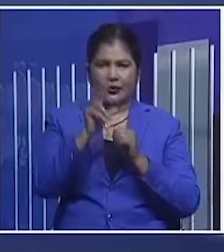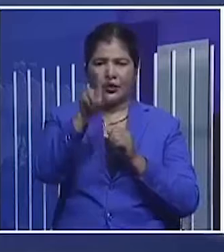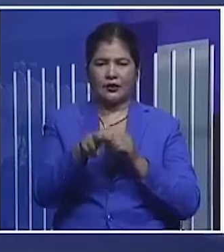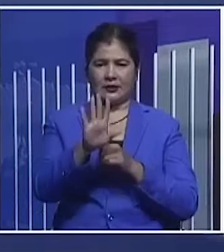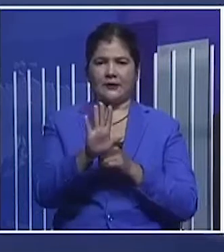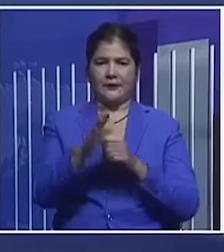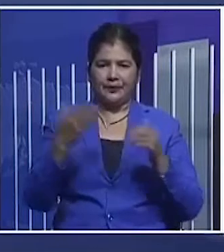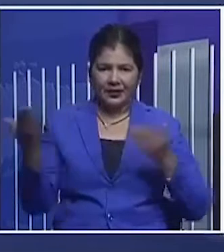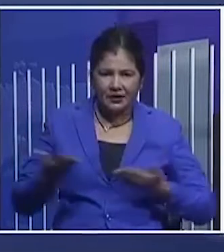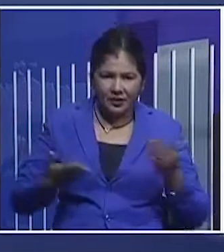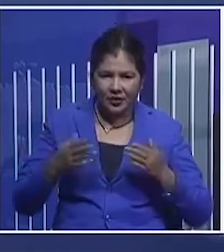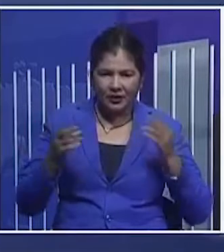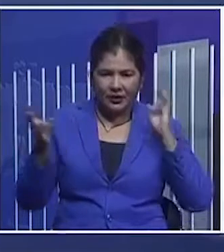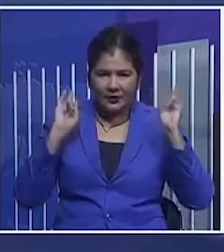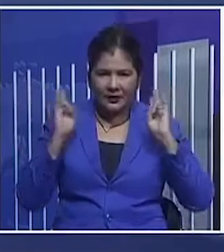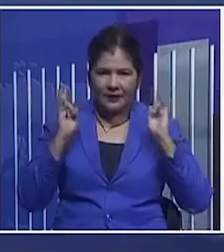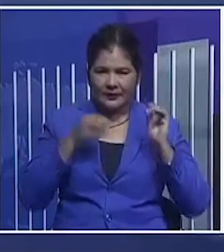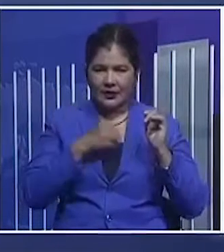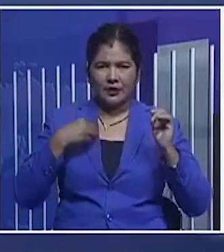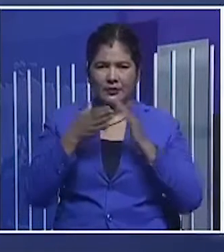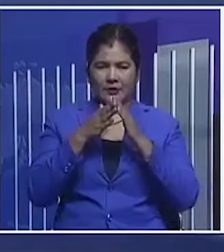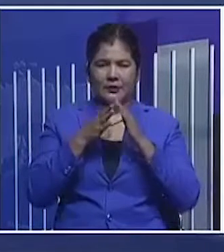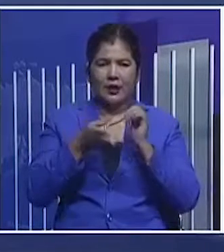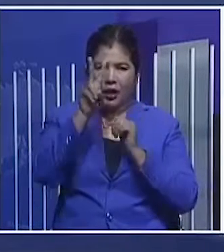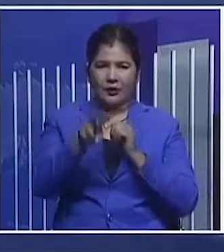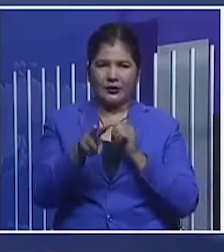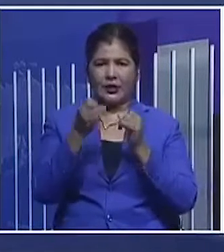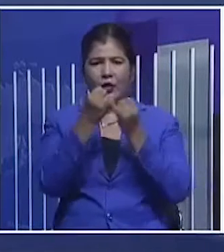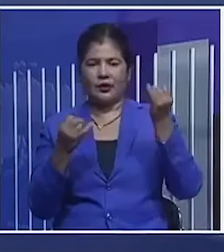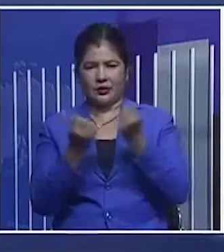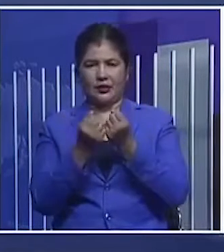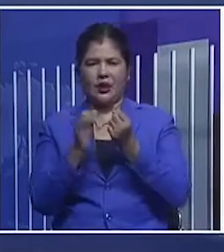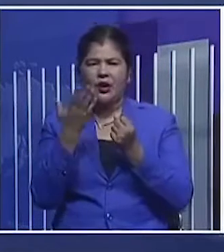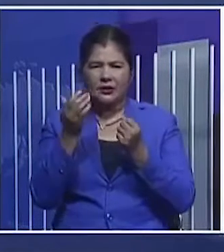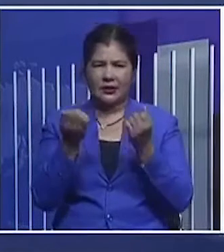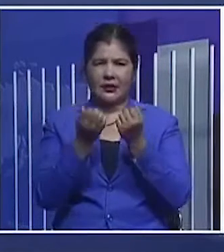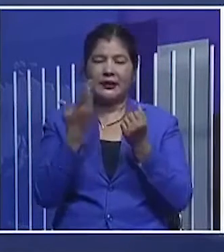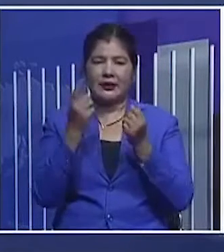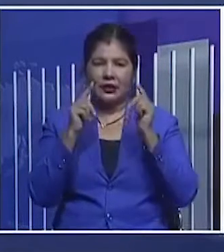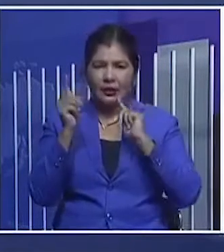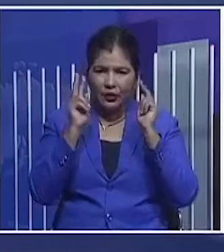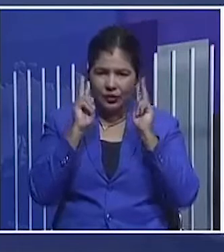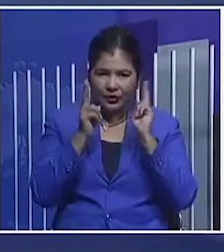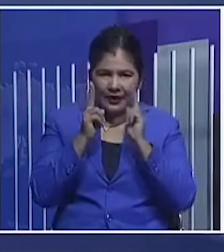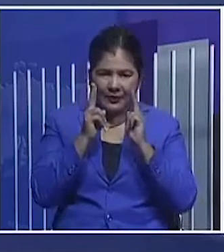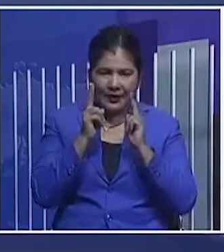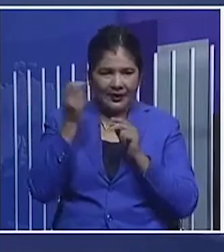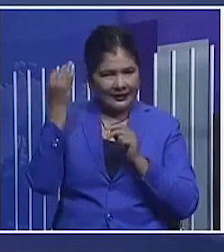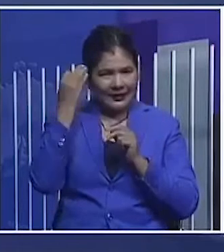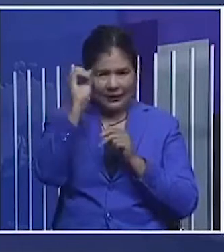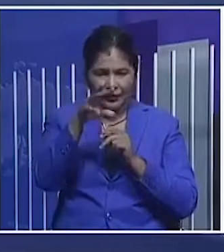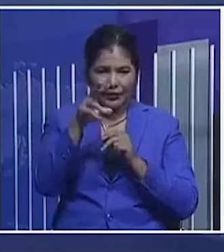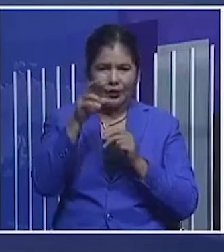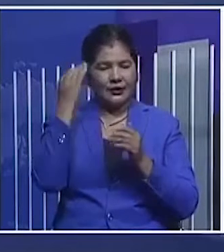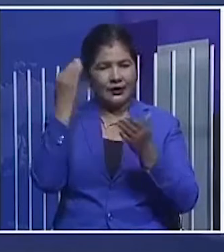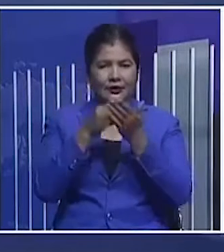छ। सहर बजारमा रहेका अस्पतालमा जानुपर्ने अवस्थाको अन्त्य गर्न कसले के कुरामा ध्यान दिनुपर्ला भनेर आज